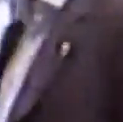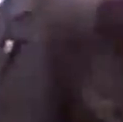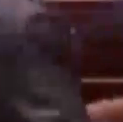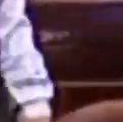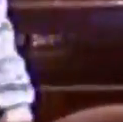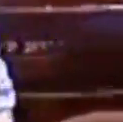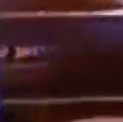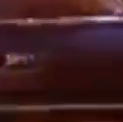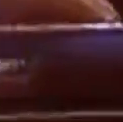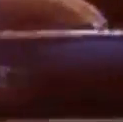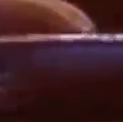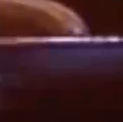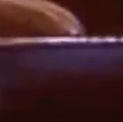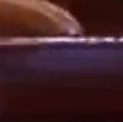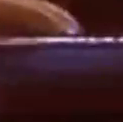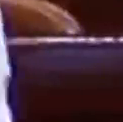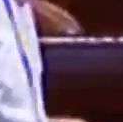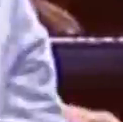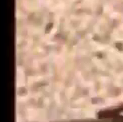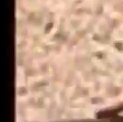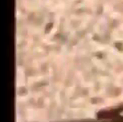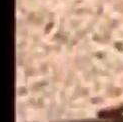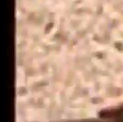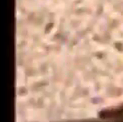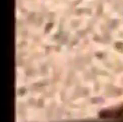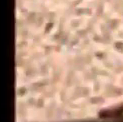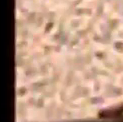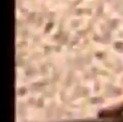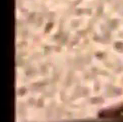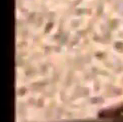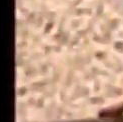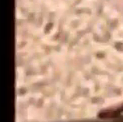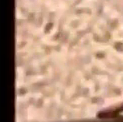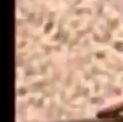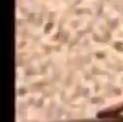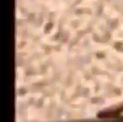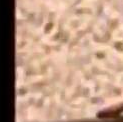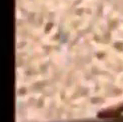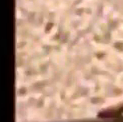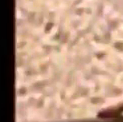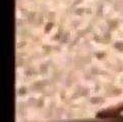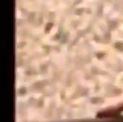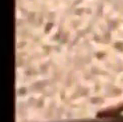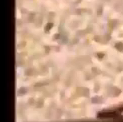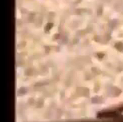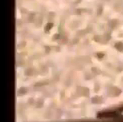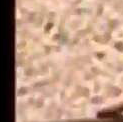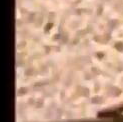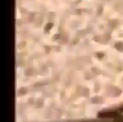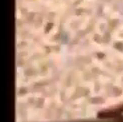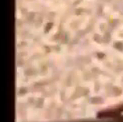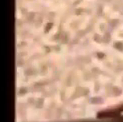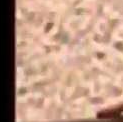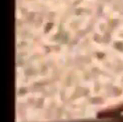עכשיו? למה עכשיו החוק הזה מגיע? את מי אתה מרמה? את עצמך? את הבניין הזה?